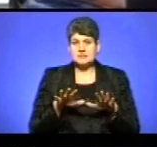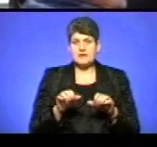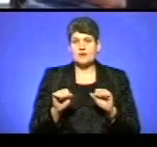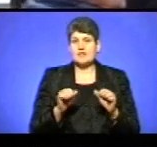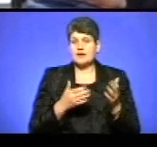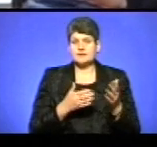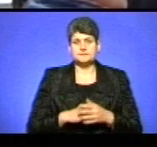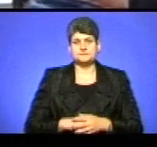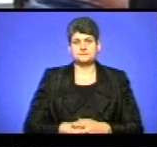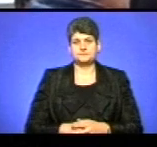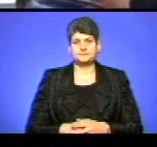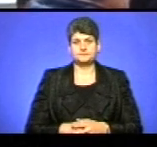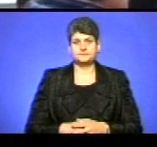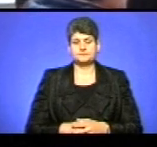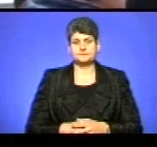влади.